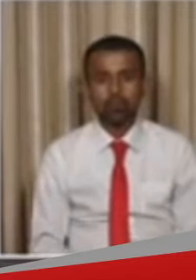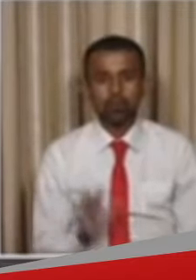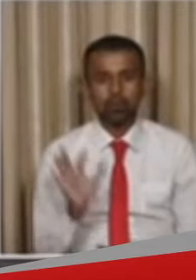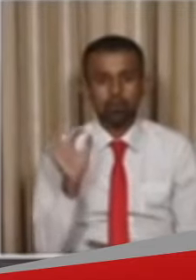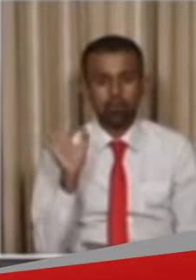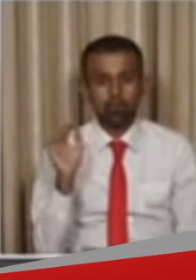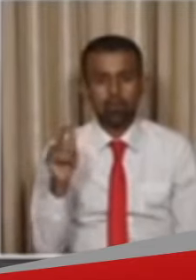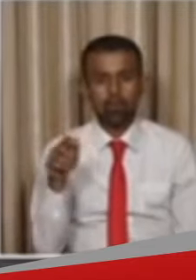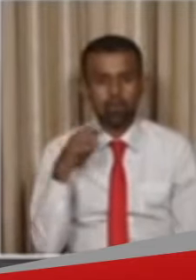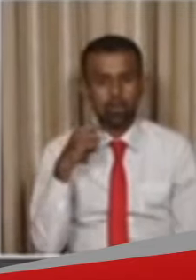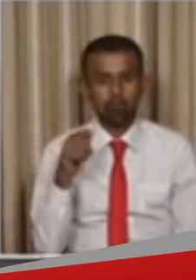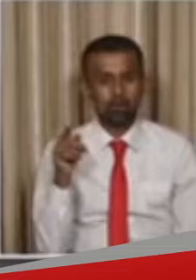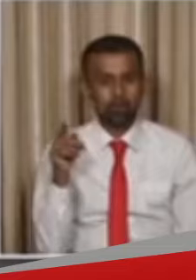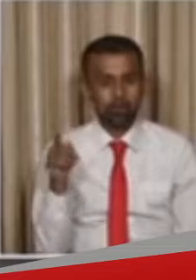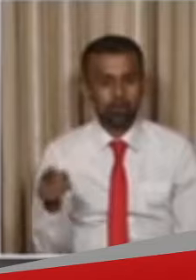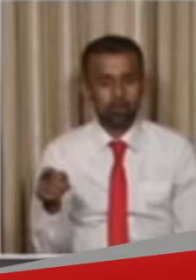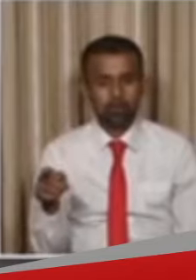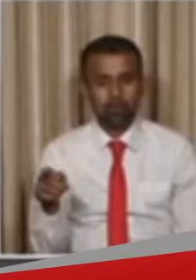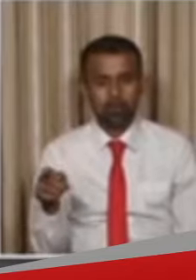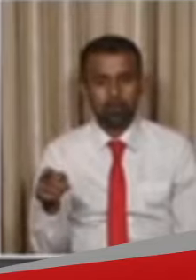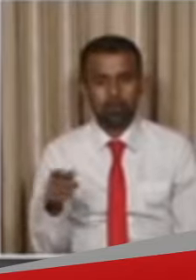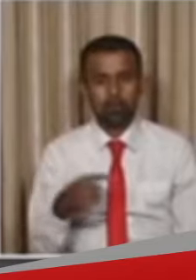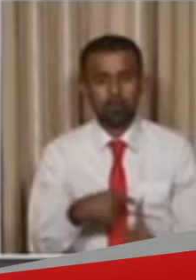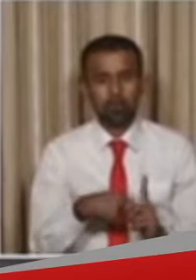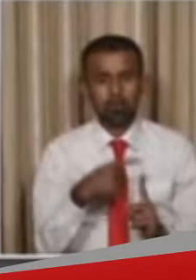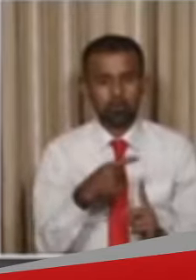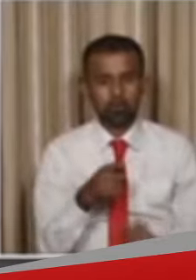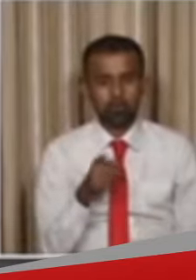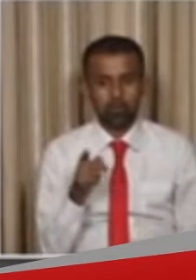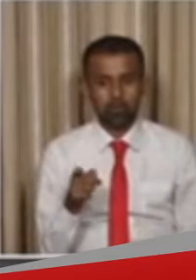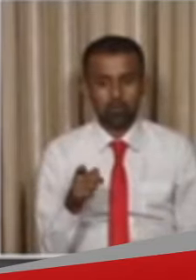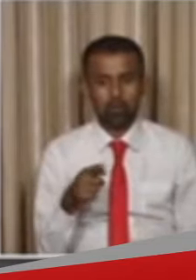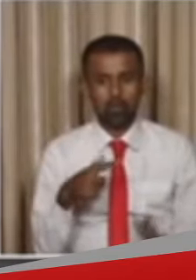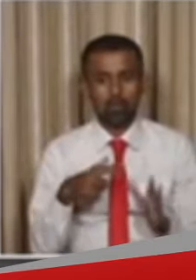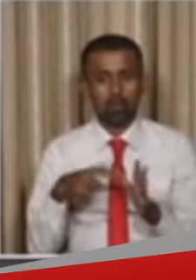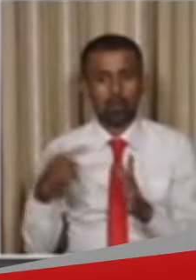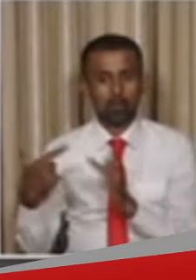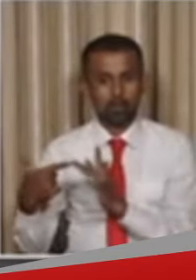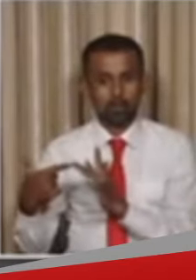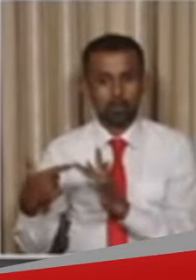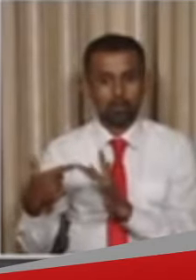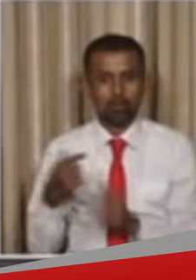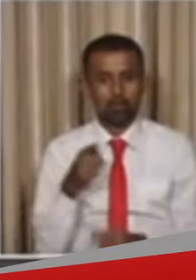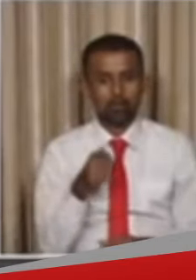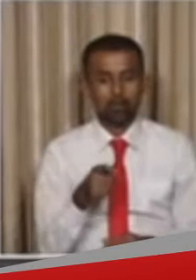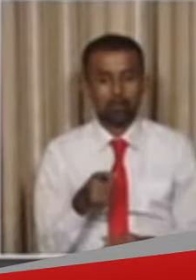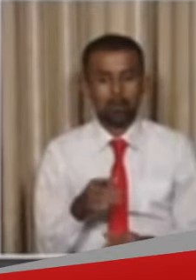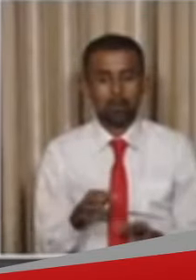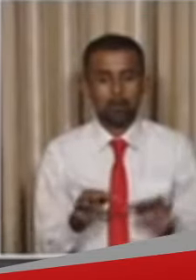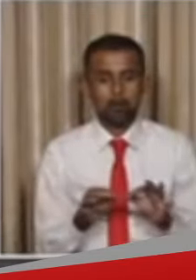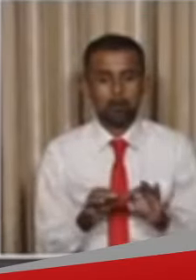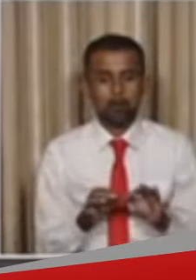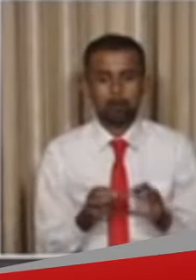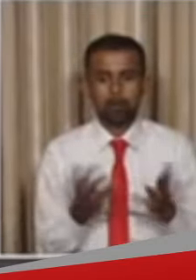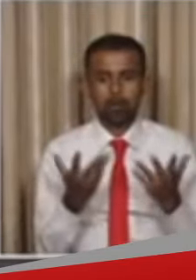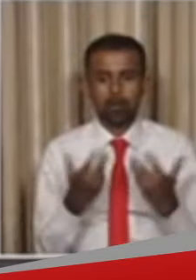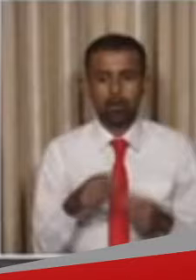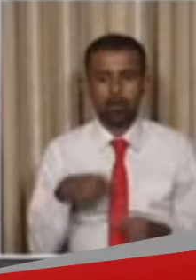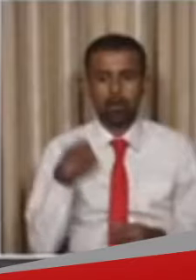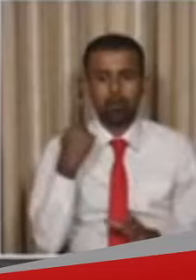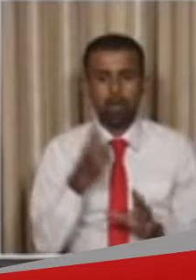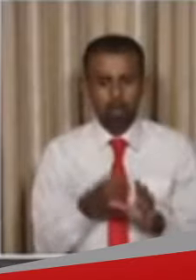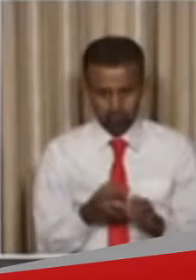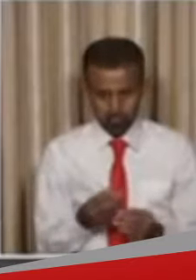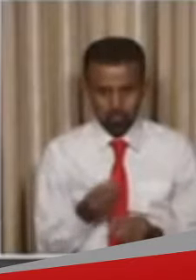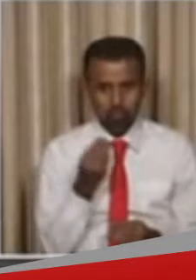ධර්මයට බුදුදහම දියුණු කිරීම සඳහා ආටිෆිෂල් ඉන්ටෙලිජන්ස් සඳහා රුපියල් බිලියන ගාණක් ලබන අවුරුද්ද වෙන්